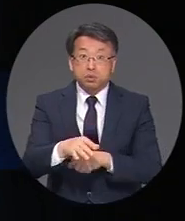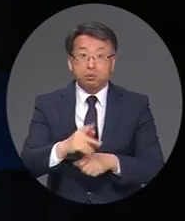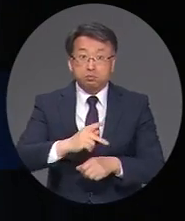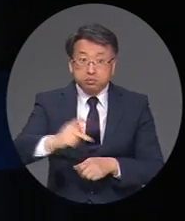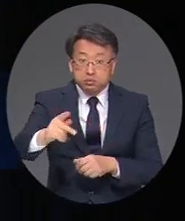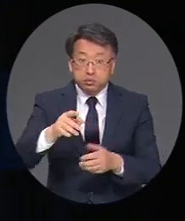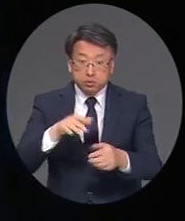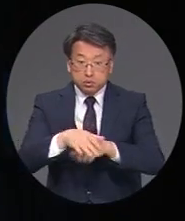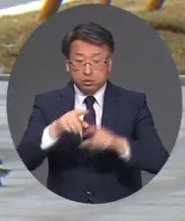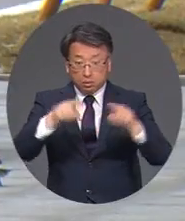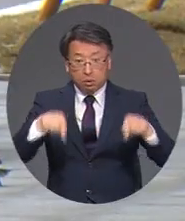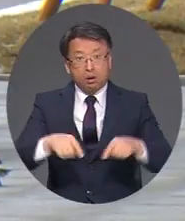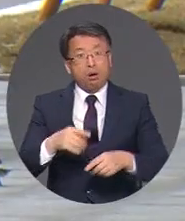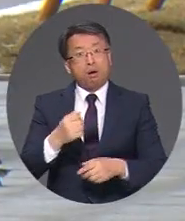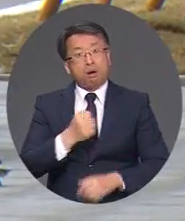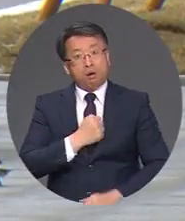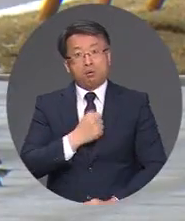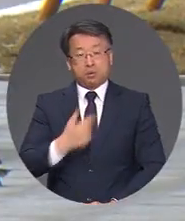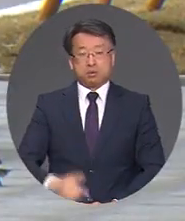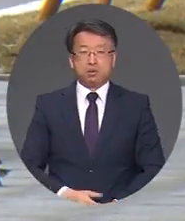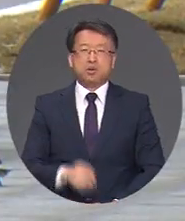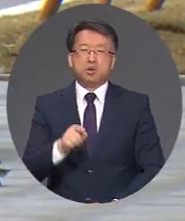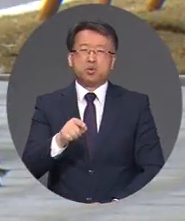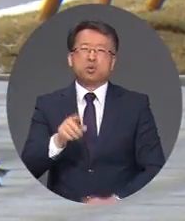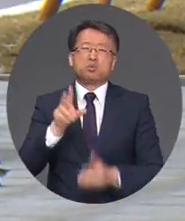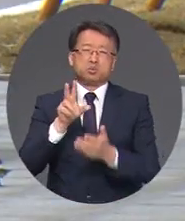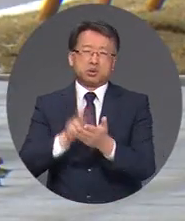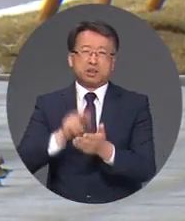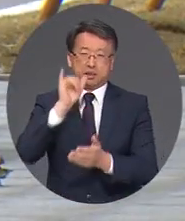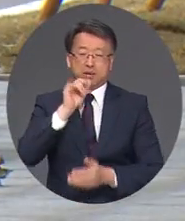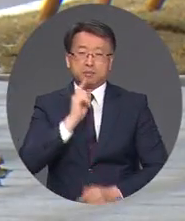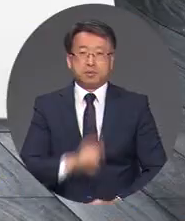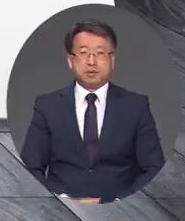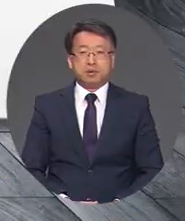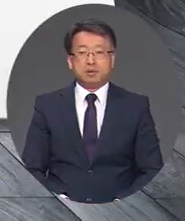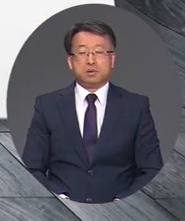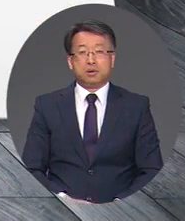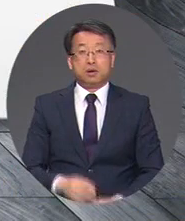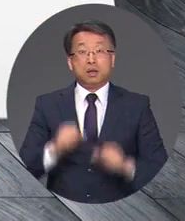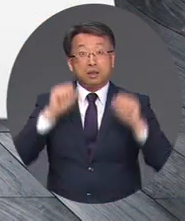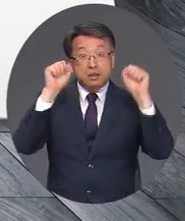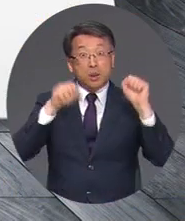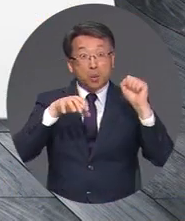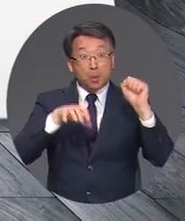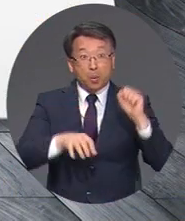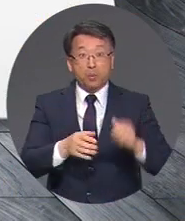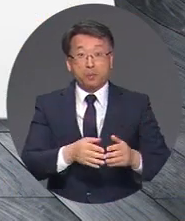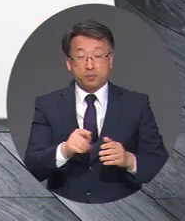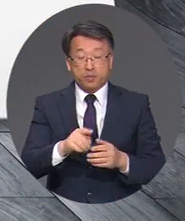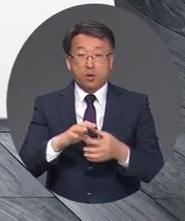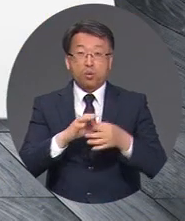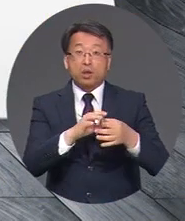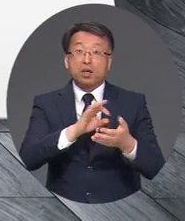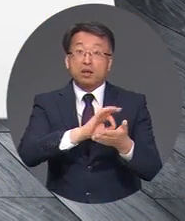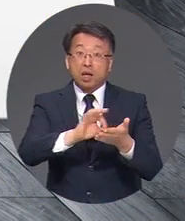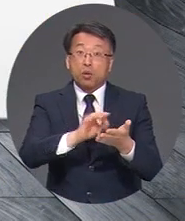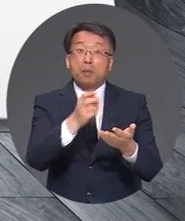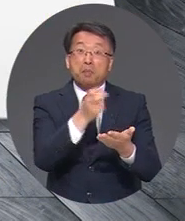노릇이죠. 하지만 이것 역시 편법이란 지적이 나옵니다. 체육시설의 설치, 이용에 관한